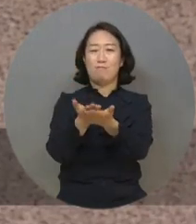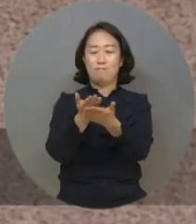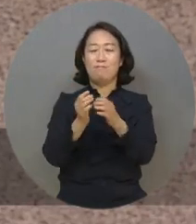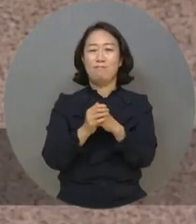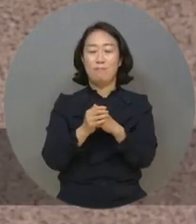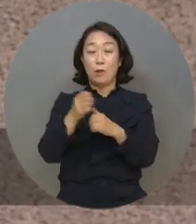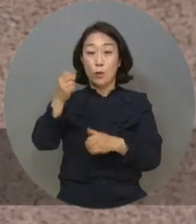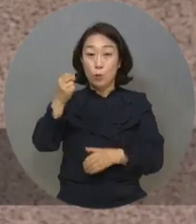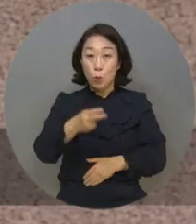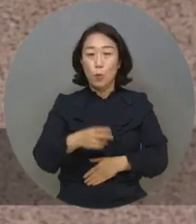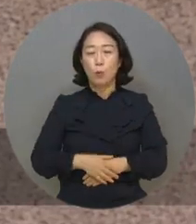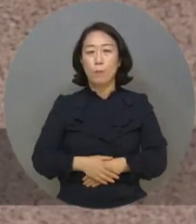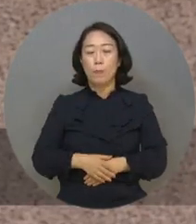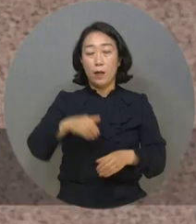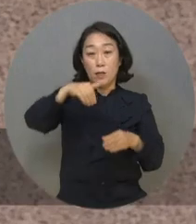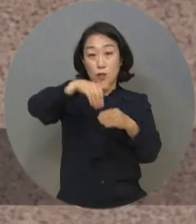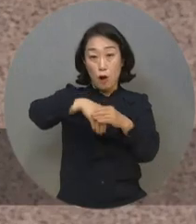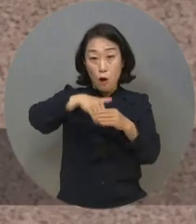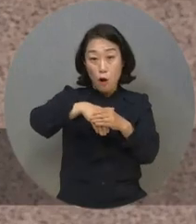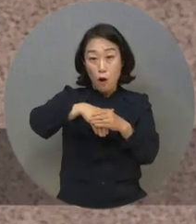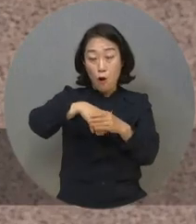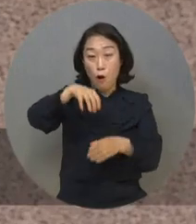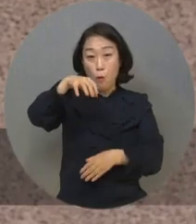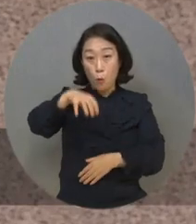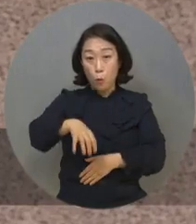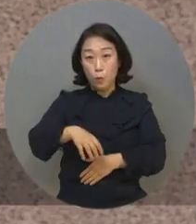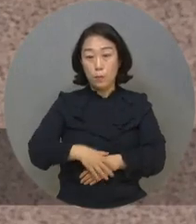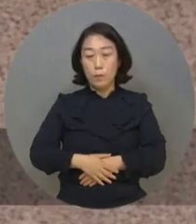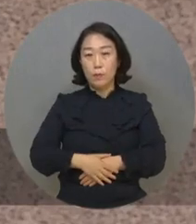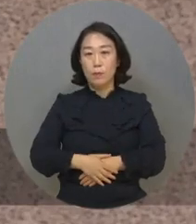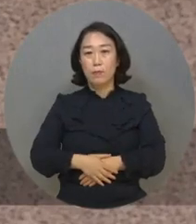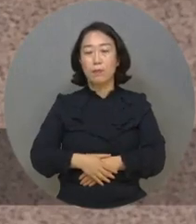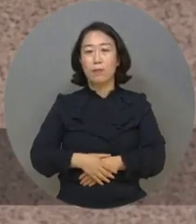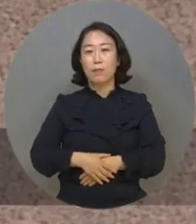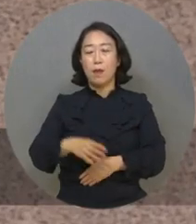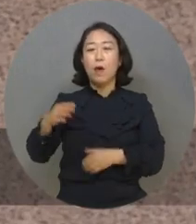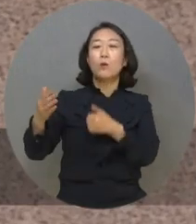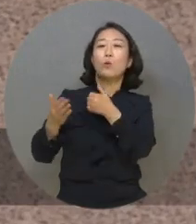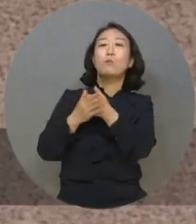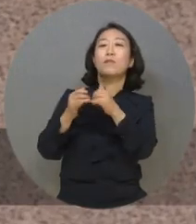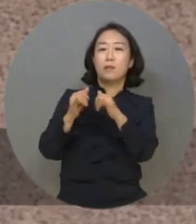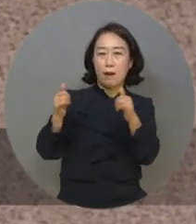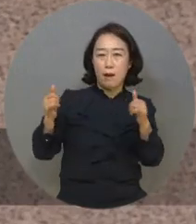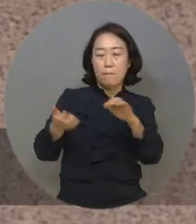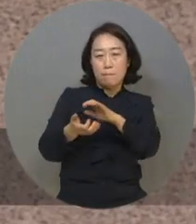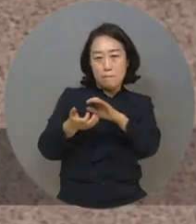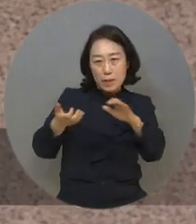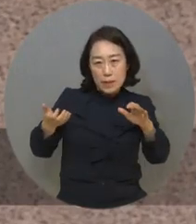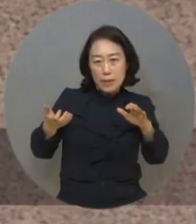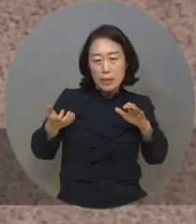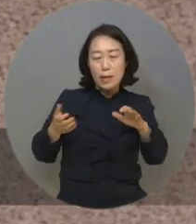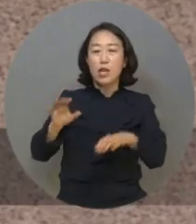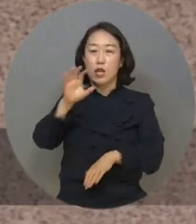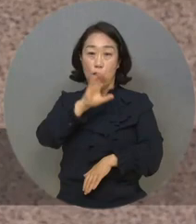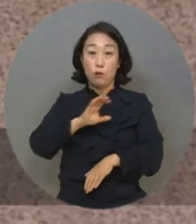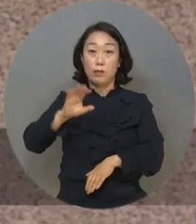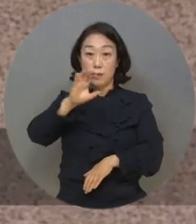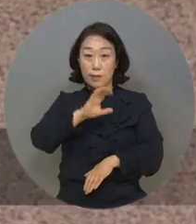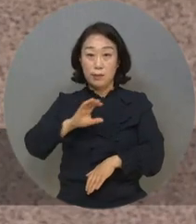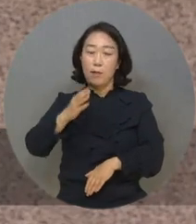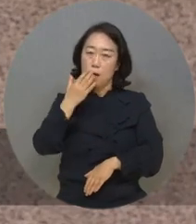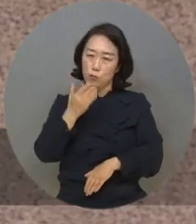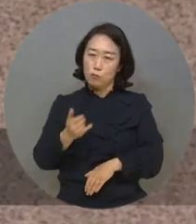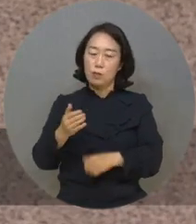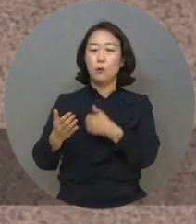또한 선거를 조약하는 공적적인 도입과 사전에 모의 투표를 통해 연습할